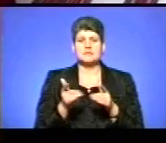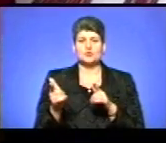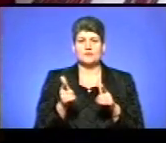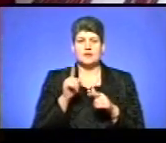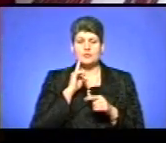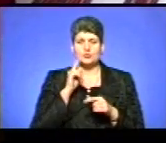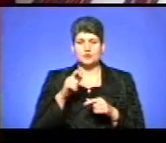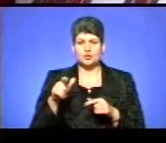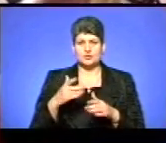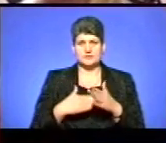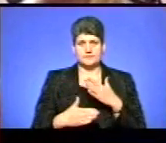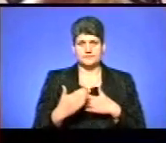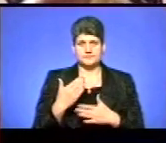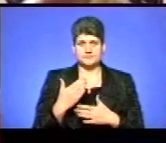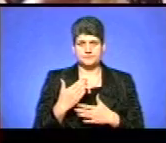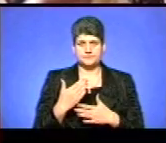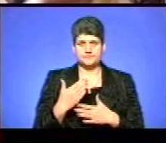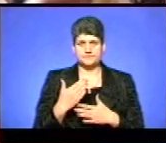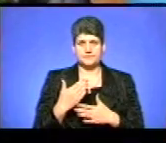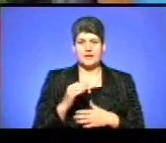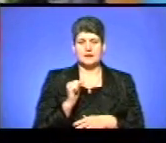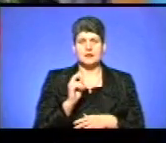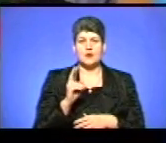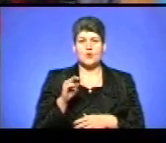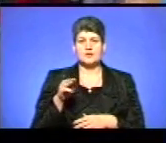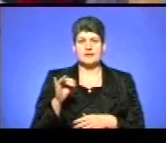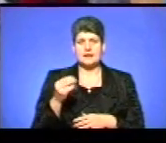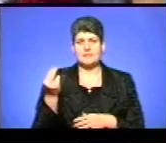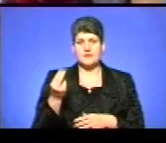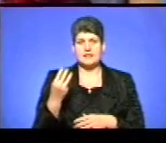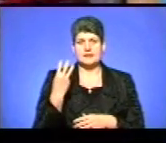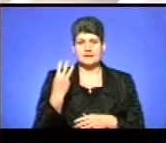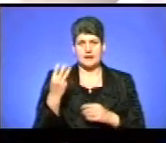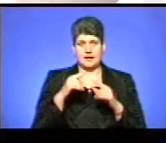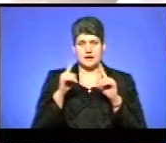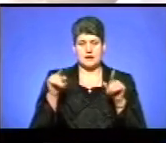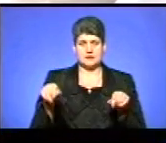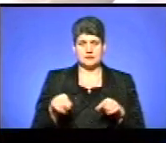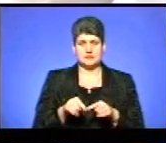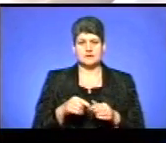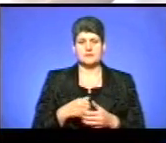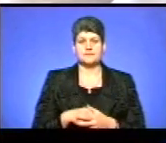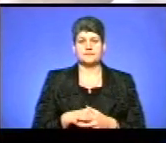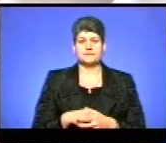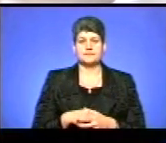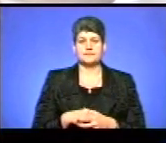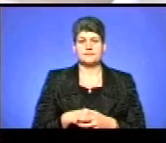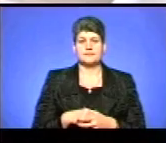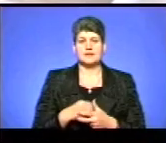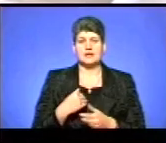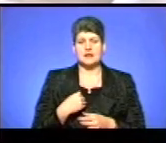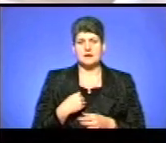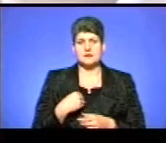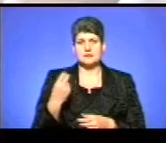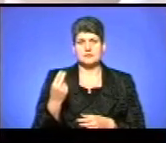молоді люди з інвалідністю. Анна Котельнікова намалювала 3 картини. Я пані мурувала